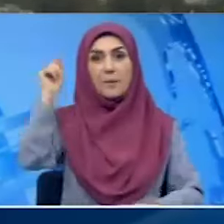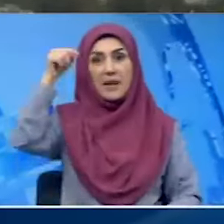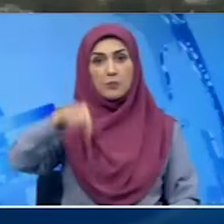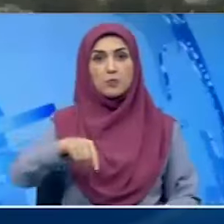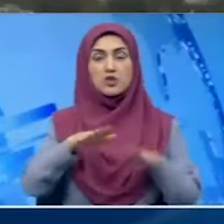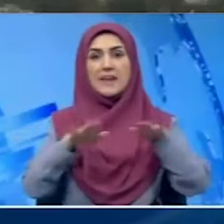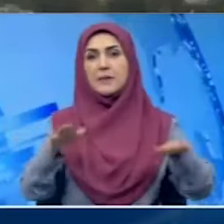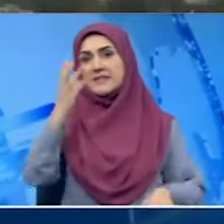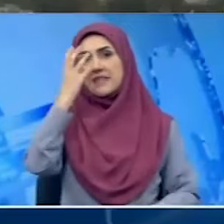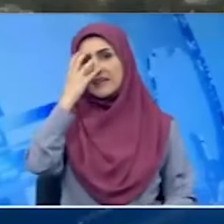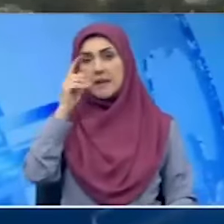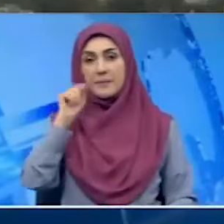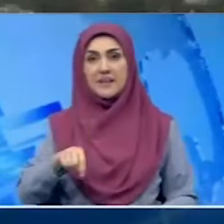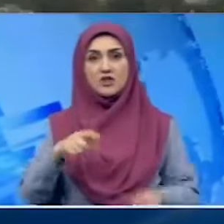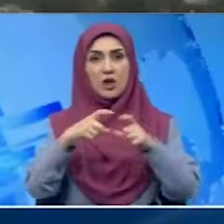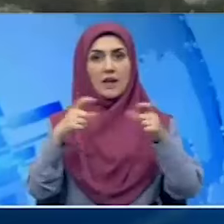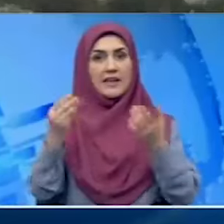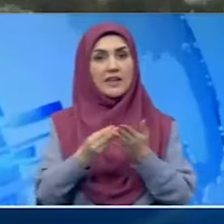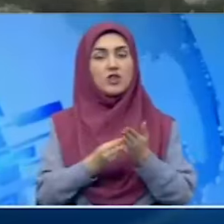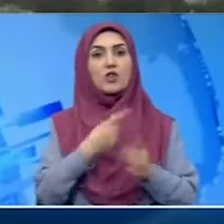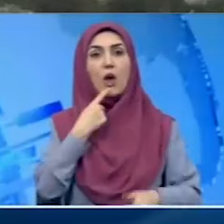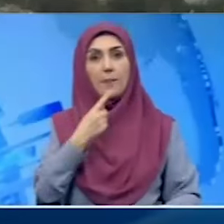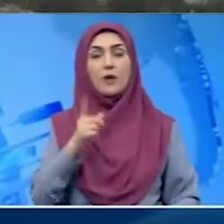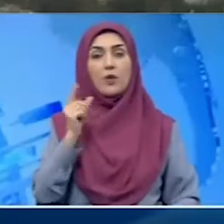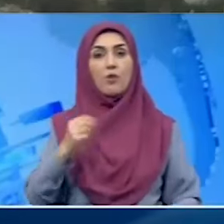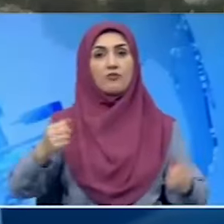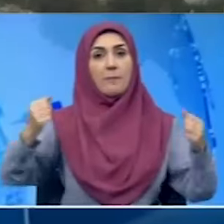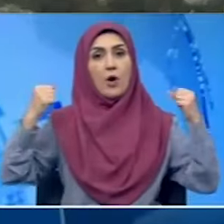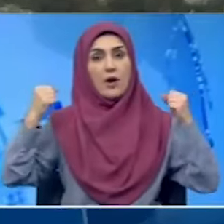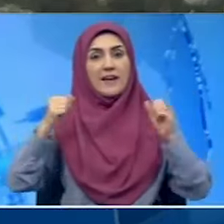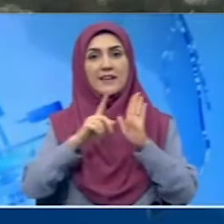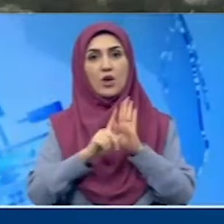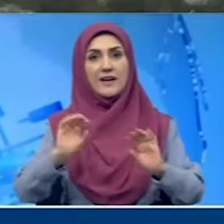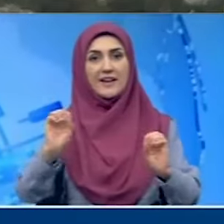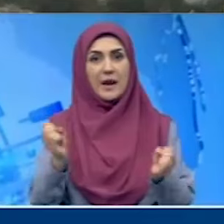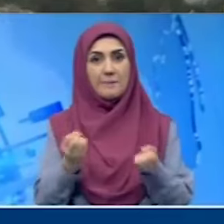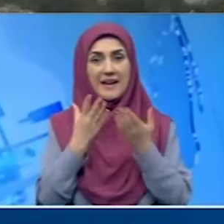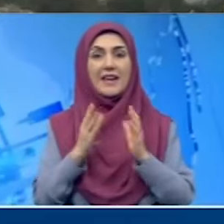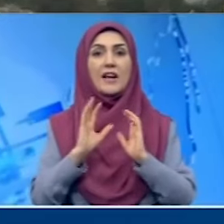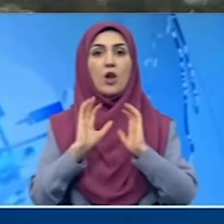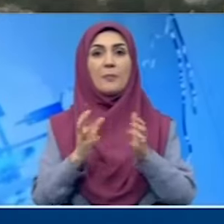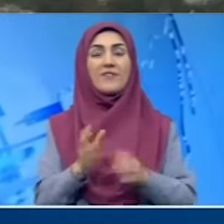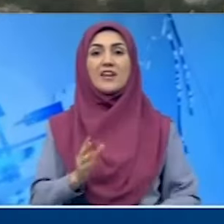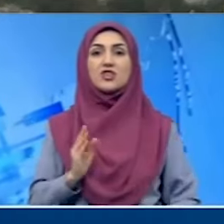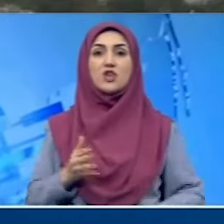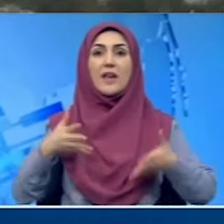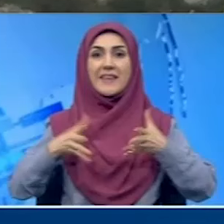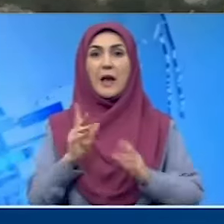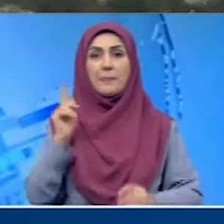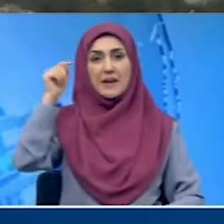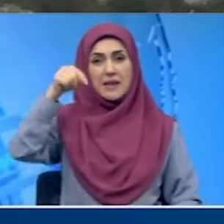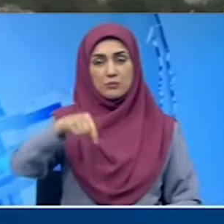این نامه با اشاره به زعامت مقتدرانی رهبر انقلاب و عملیات وعده صادق 2 پس از مدتی